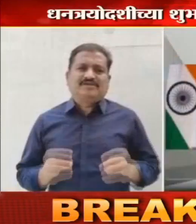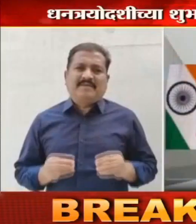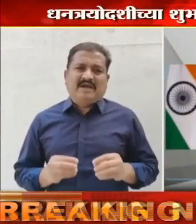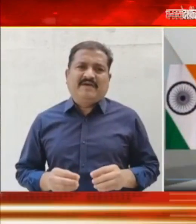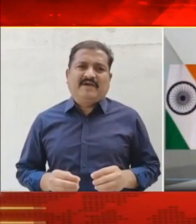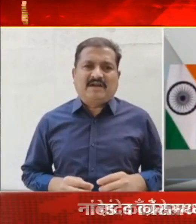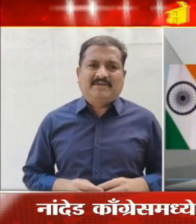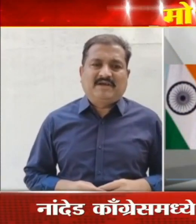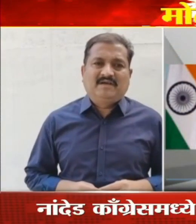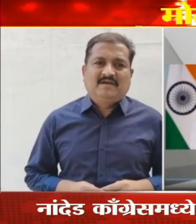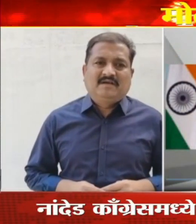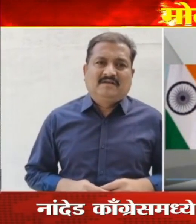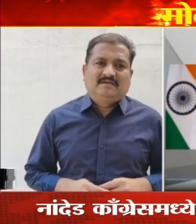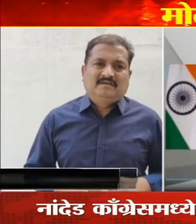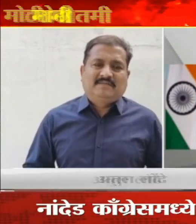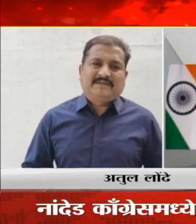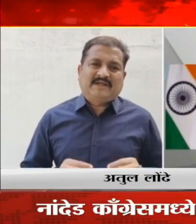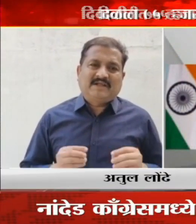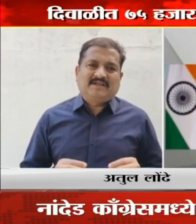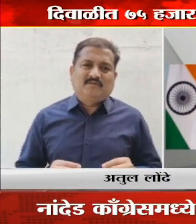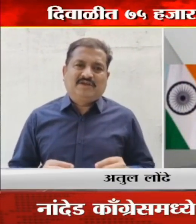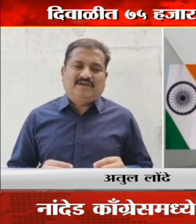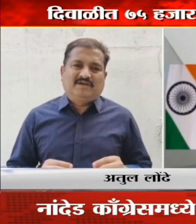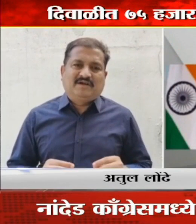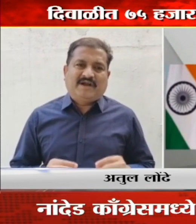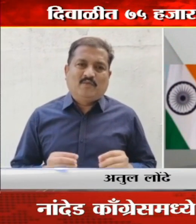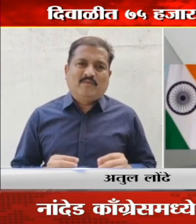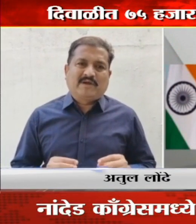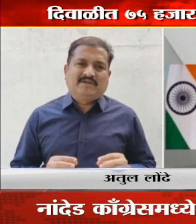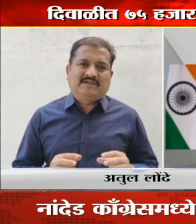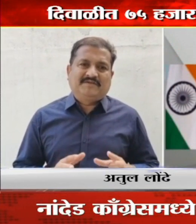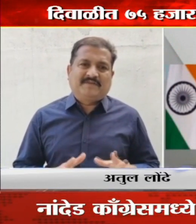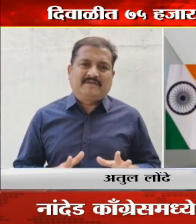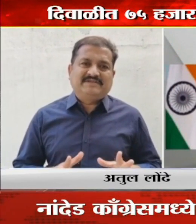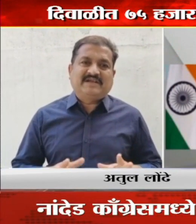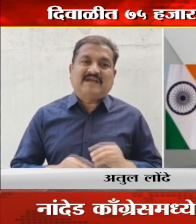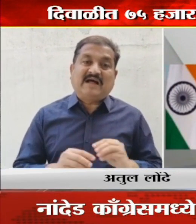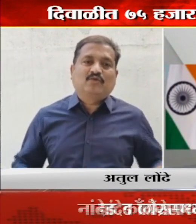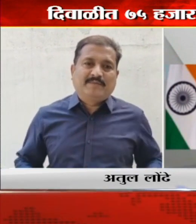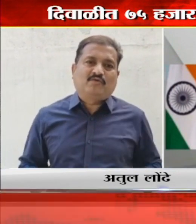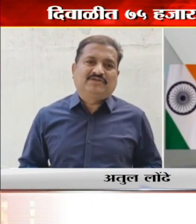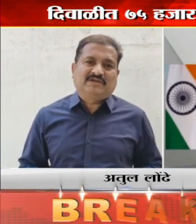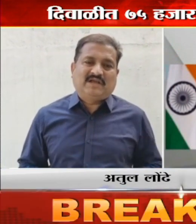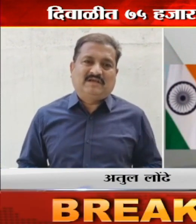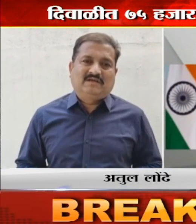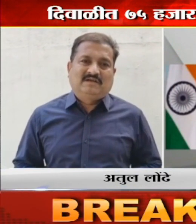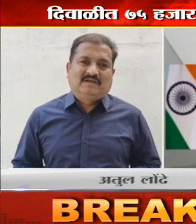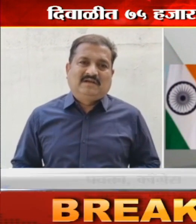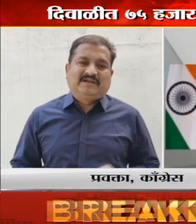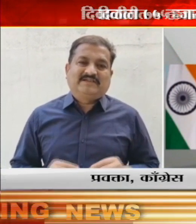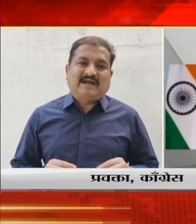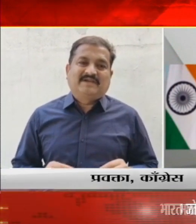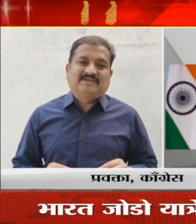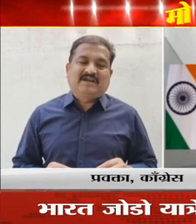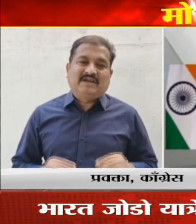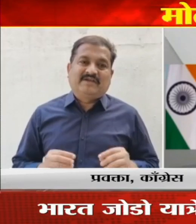कुठल्याही गोष्टीचा मेगा इव्हेंट करण्यामध्ये पंतप्रधान नरेंद्र मोदी आणि उपमुख्यमंत्री देवेंद्र फडणवीस यांचा हात कोणी पकडू शकत नाही.